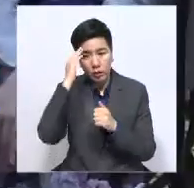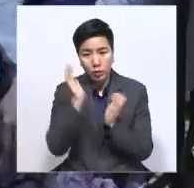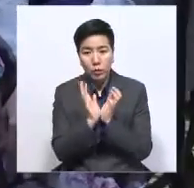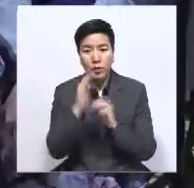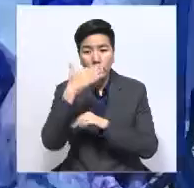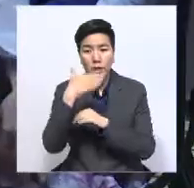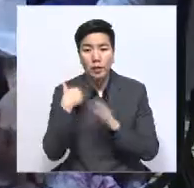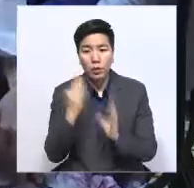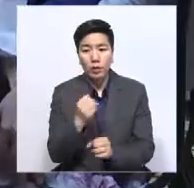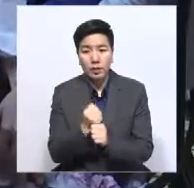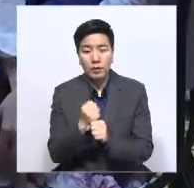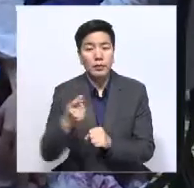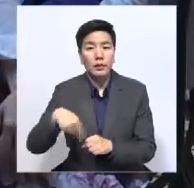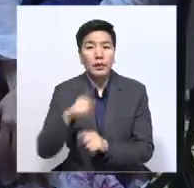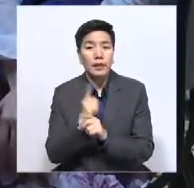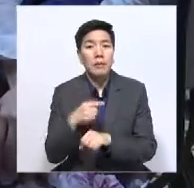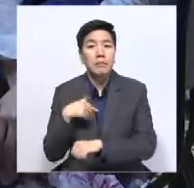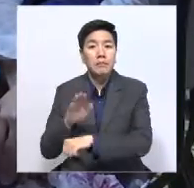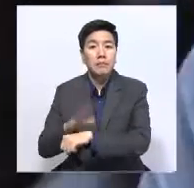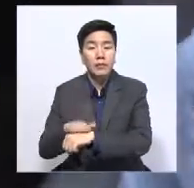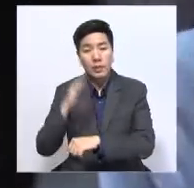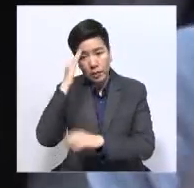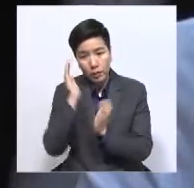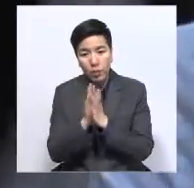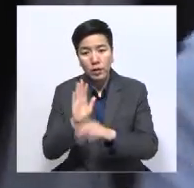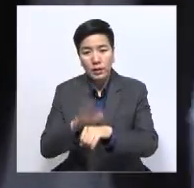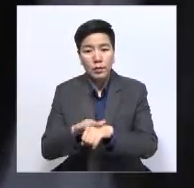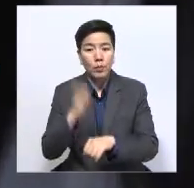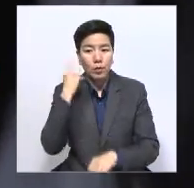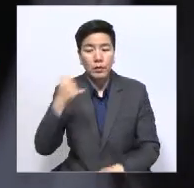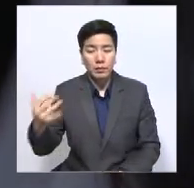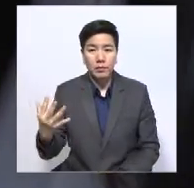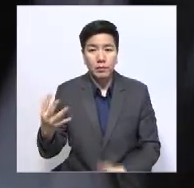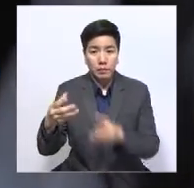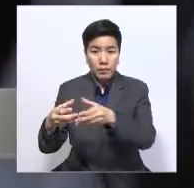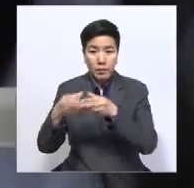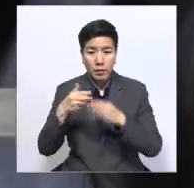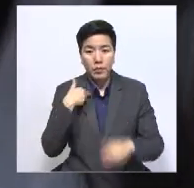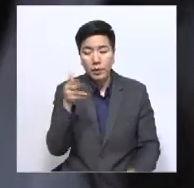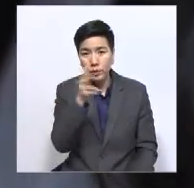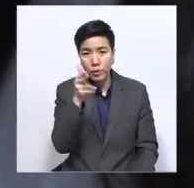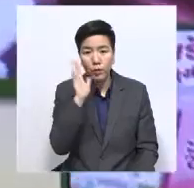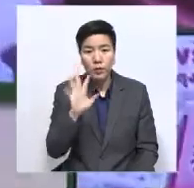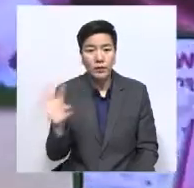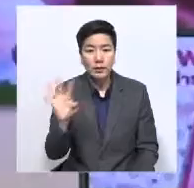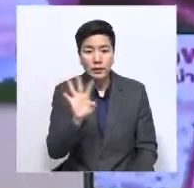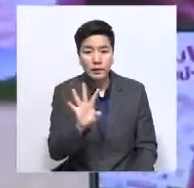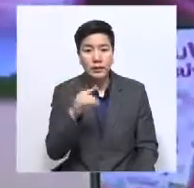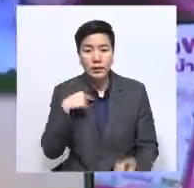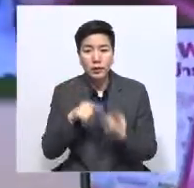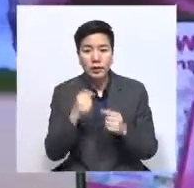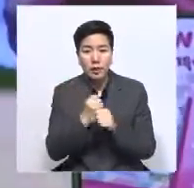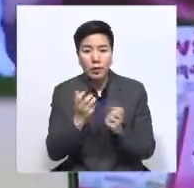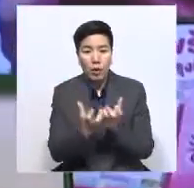รวจแห่งชาติและพนักงานสอบสวนตามหมายเรียกที่ตำรวจได้ออกเมื่อวานนี้นะคะพร้อมทั้งได้เปิดคลิปวิดีโอที่ดาราทั้ง4คน